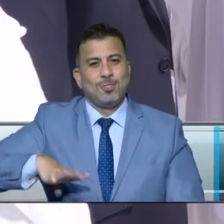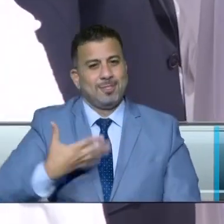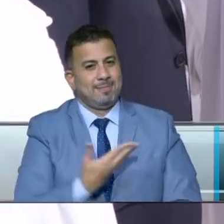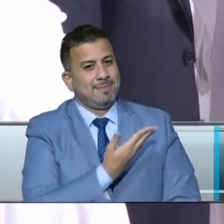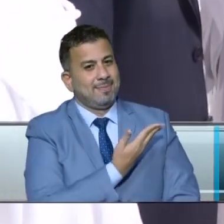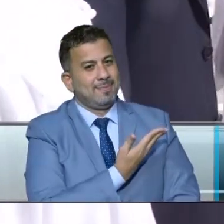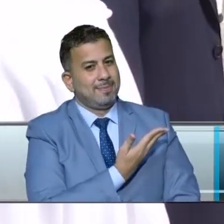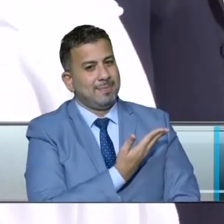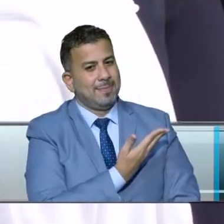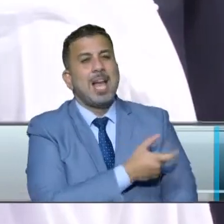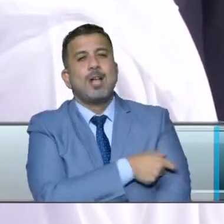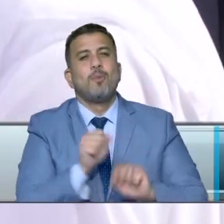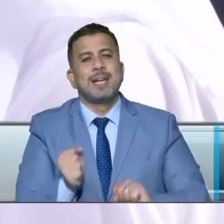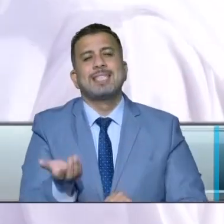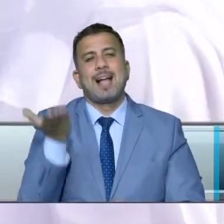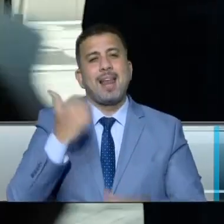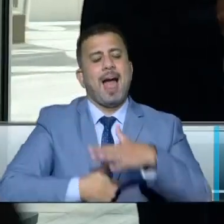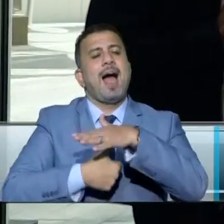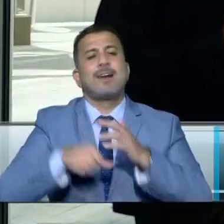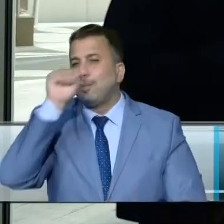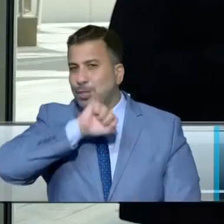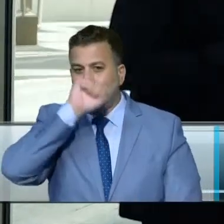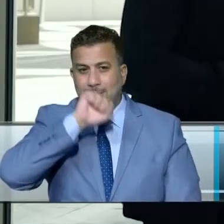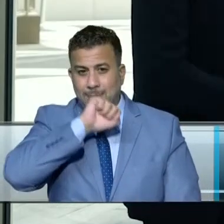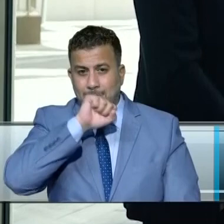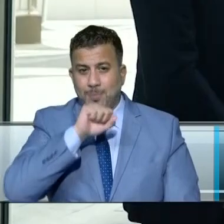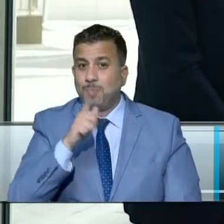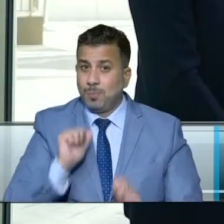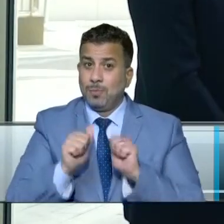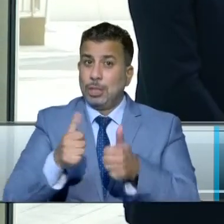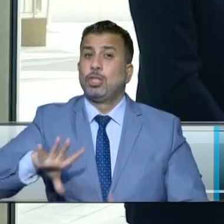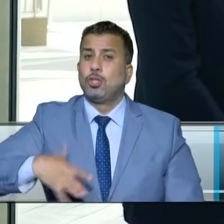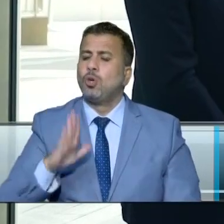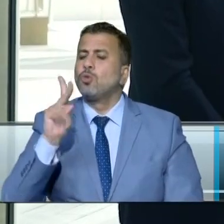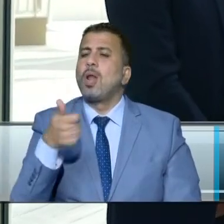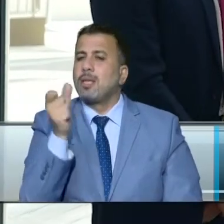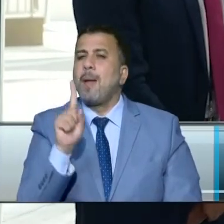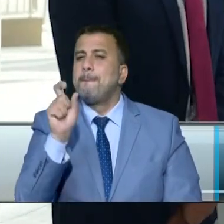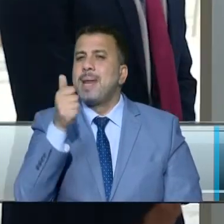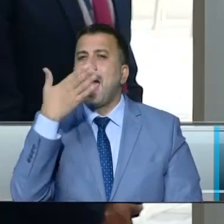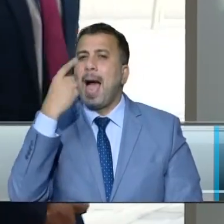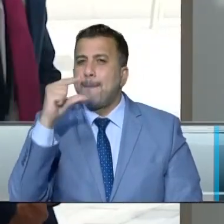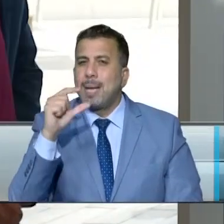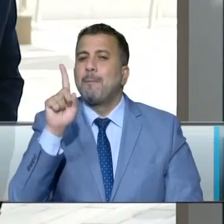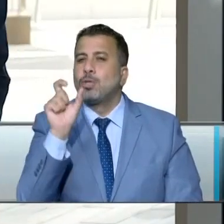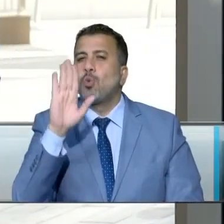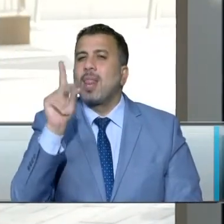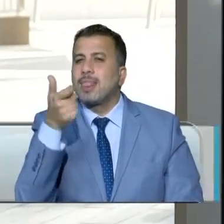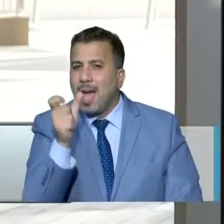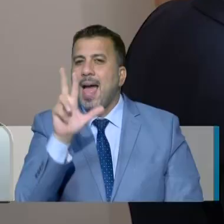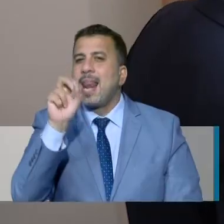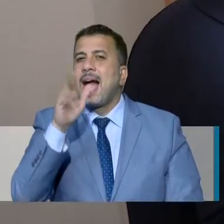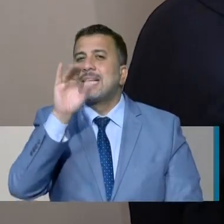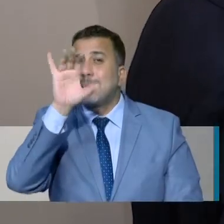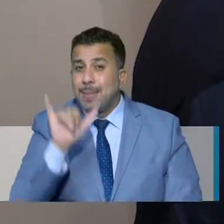محمد القاسمي عضو المجلس الاعلى حاكم اماره الشارقه بحضور سمو الشيخ سلطان بن احمد بن سلطان القاسمي نائب